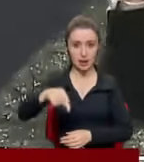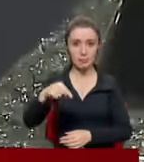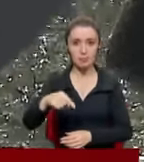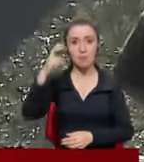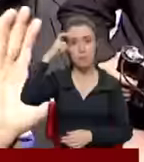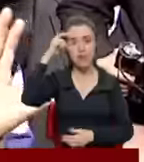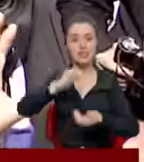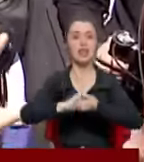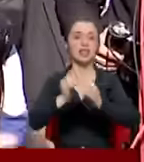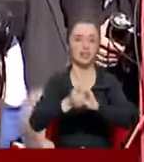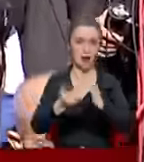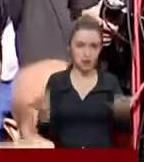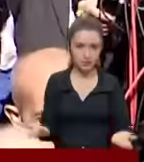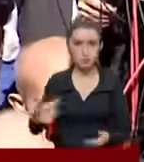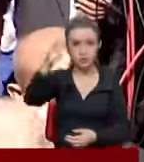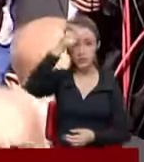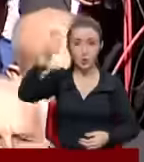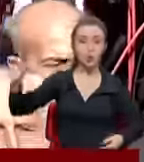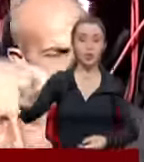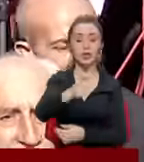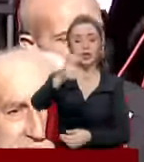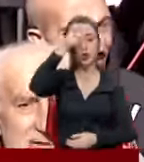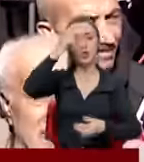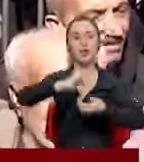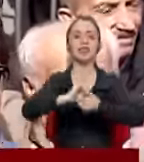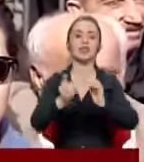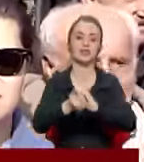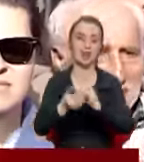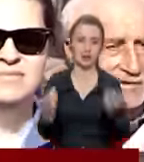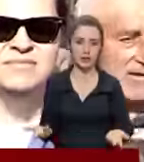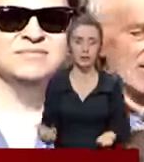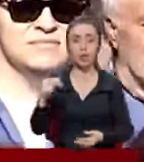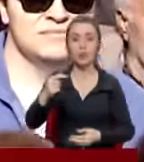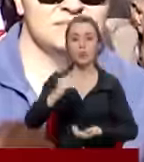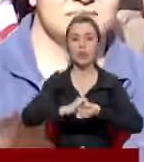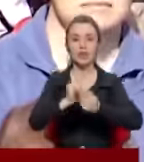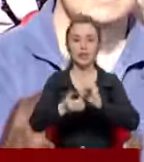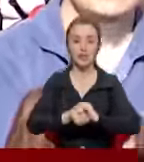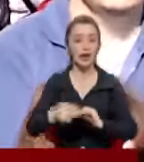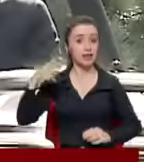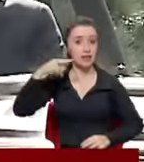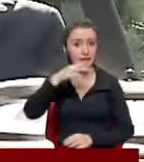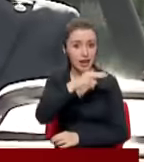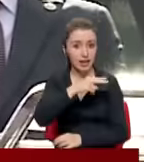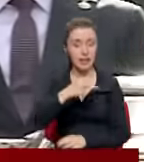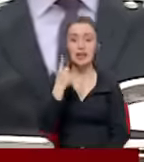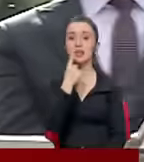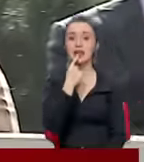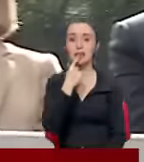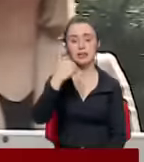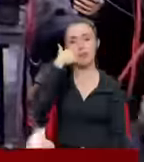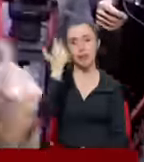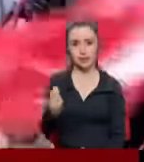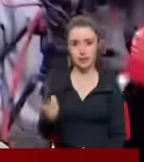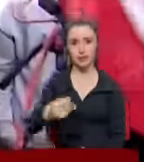Manisa ittifakı Türkiye'de Türkiye ittifakı bu ittifakın rengi kırmızıyla